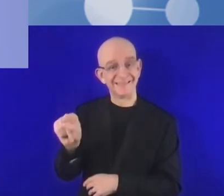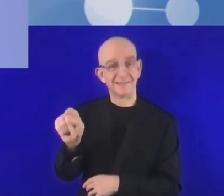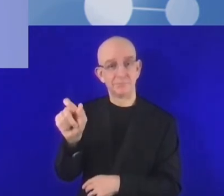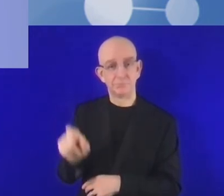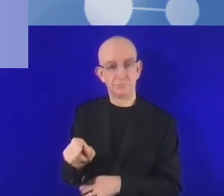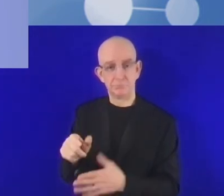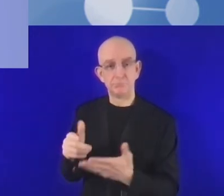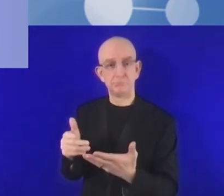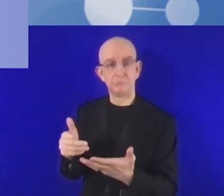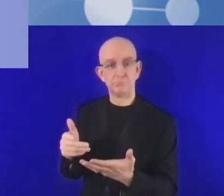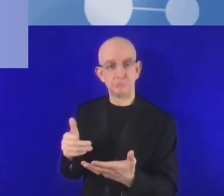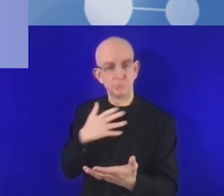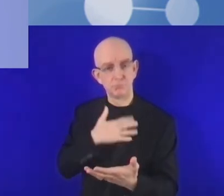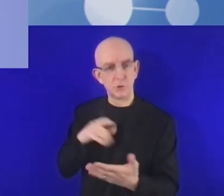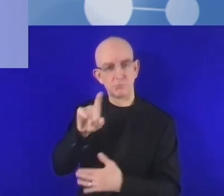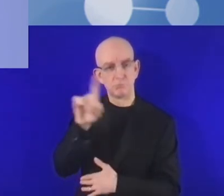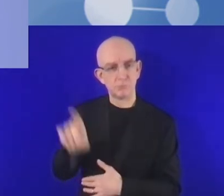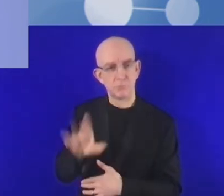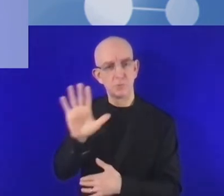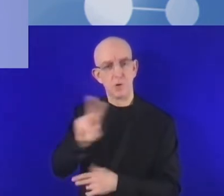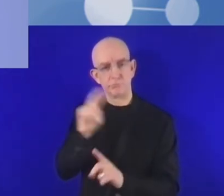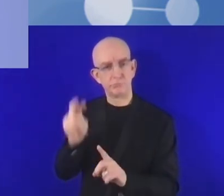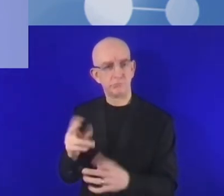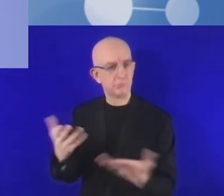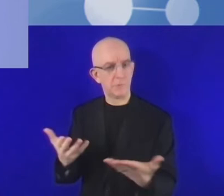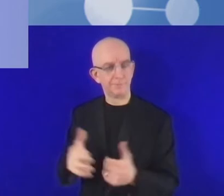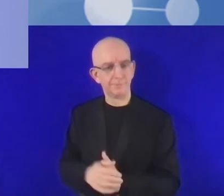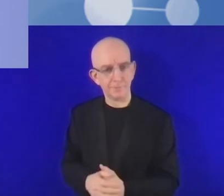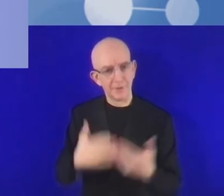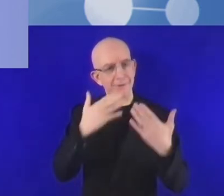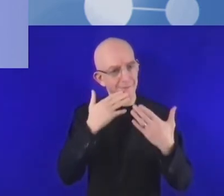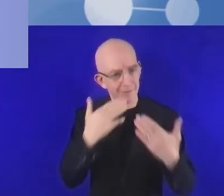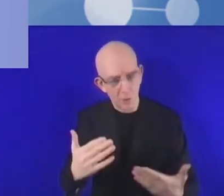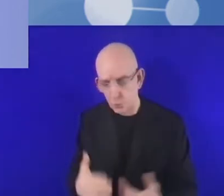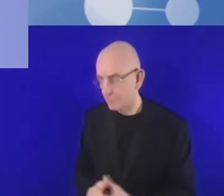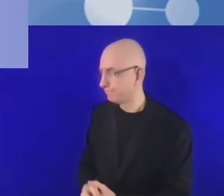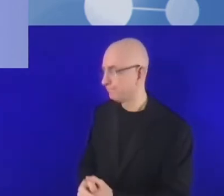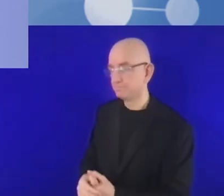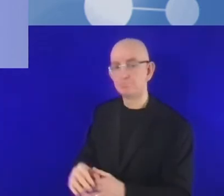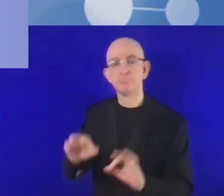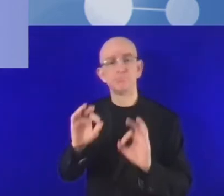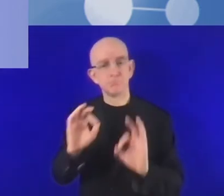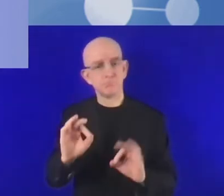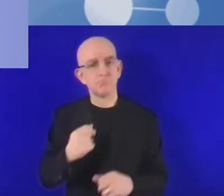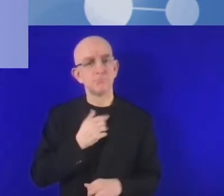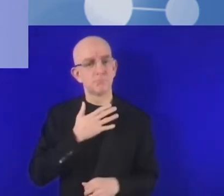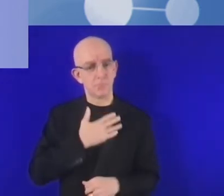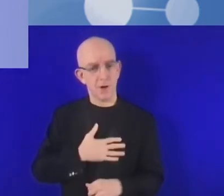介绍一下你的看法。非常感谢。